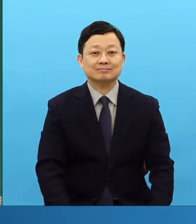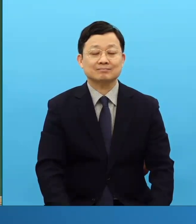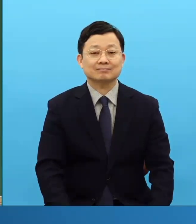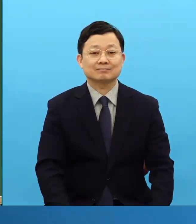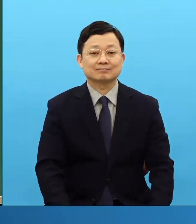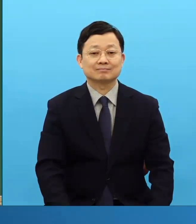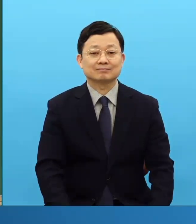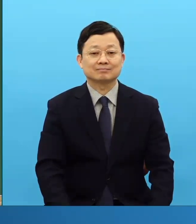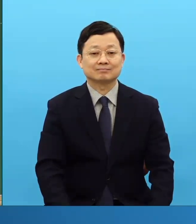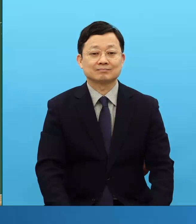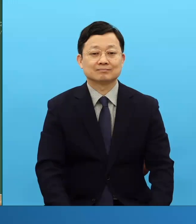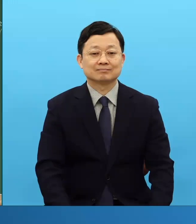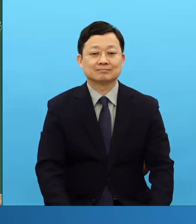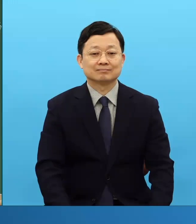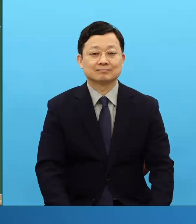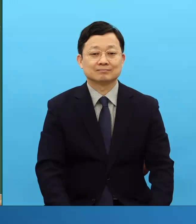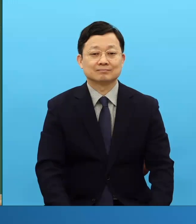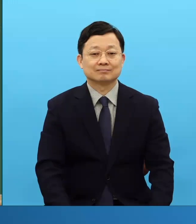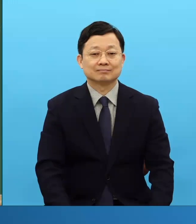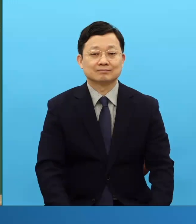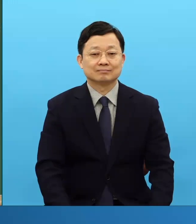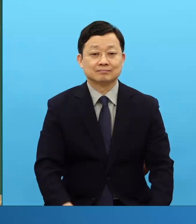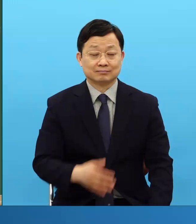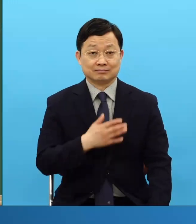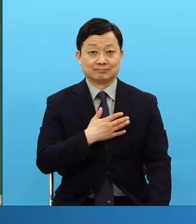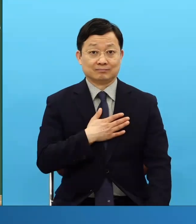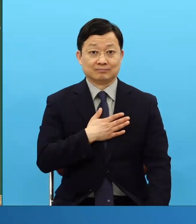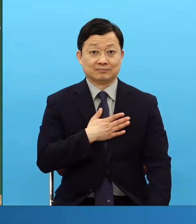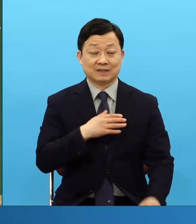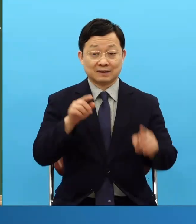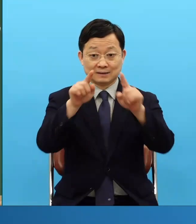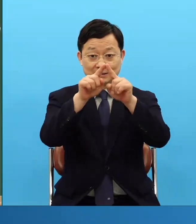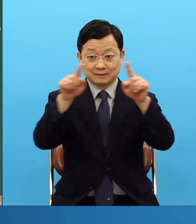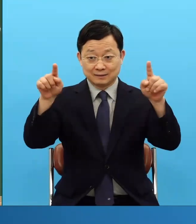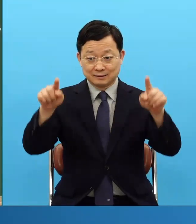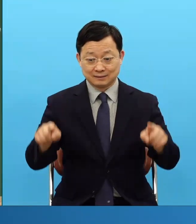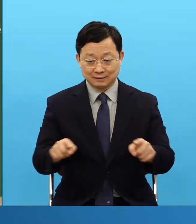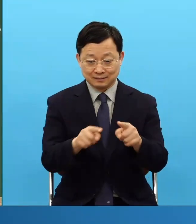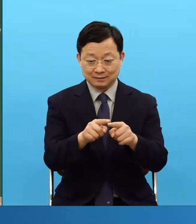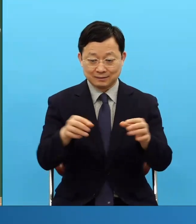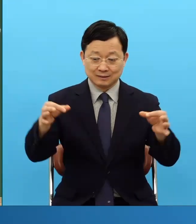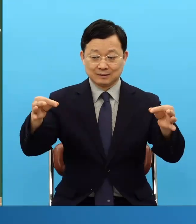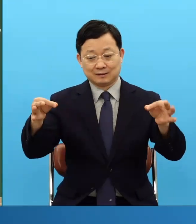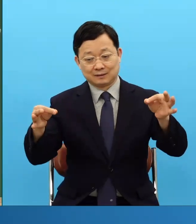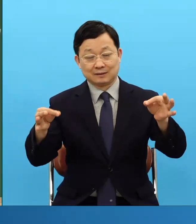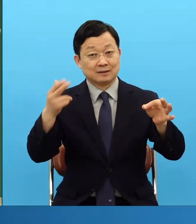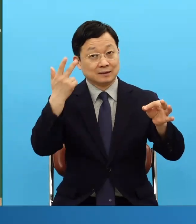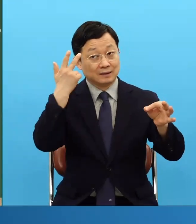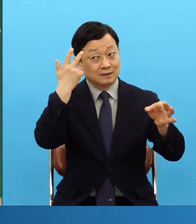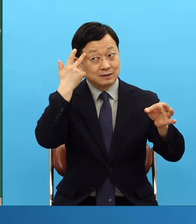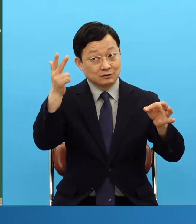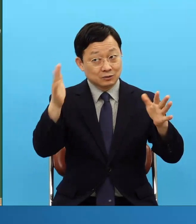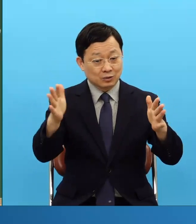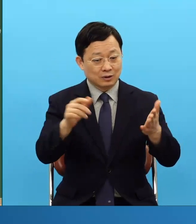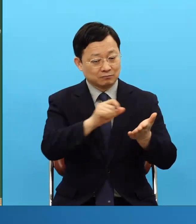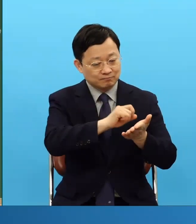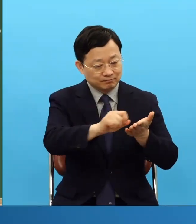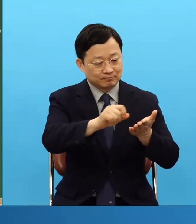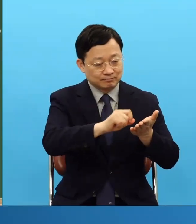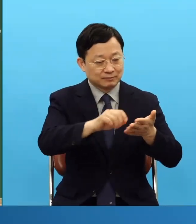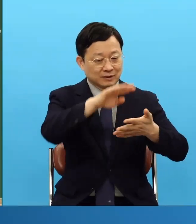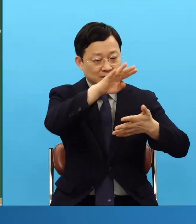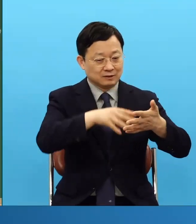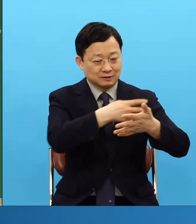이 종이는 제가 일주일 내내 들고 다니는 종이고 숙제도 하고요. 메시지도 여기 있고